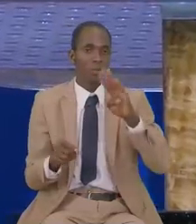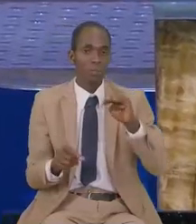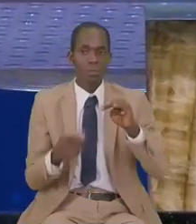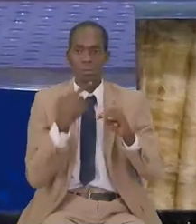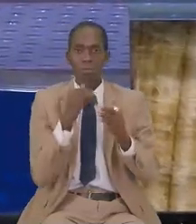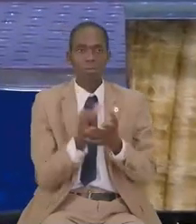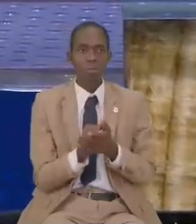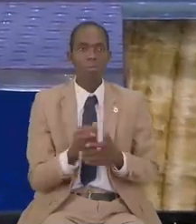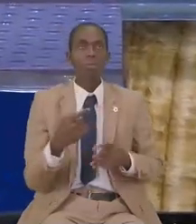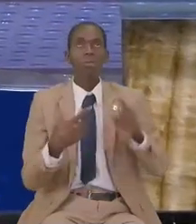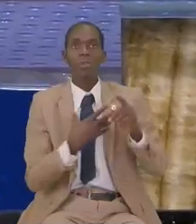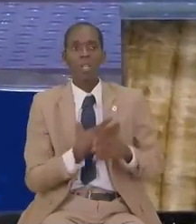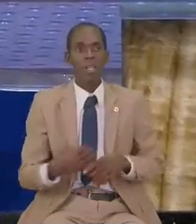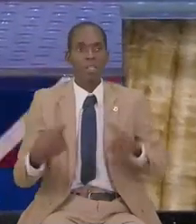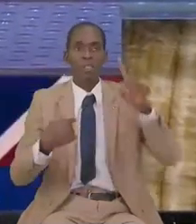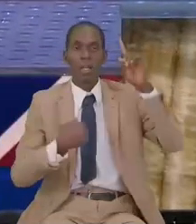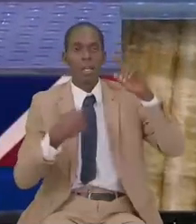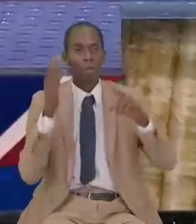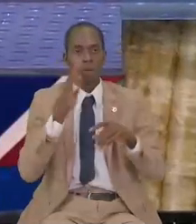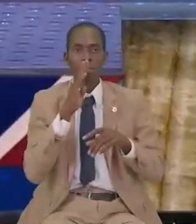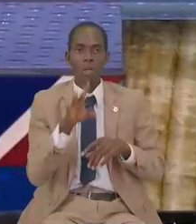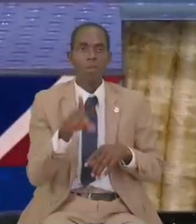je me laisserai trouver par vous,